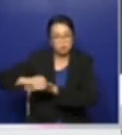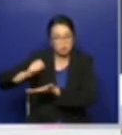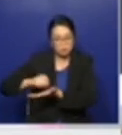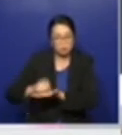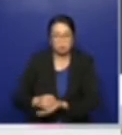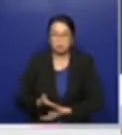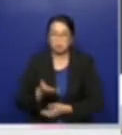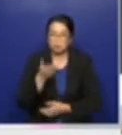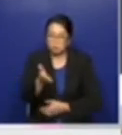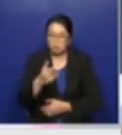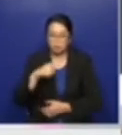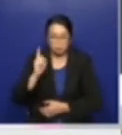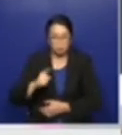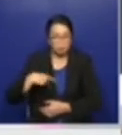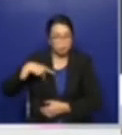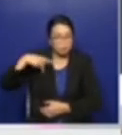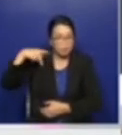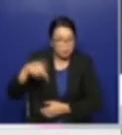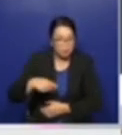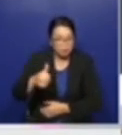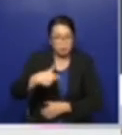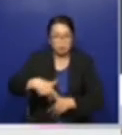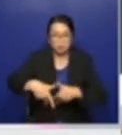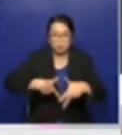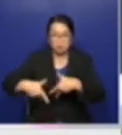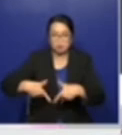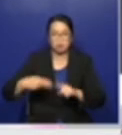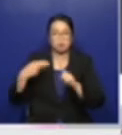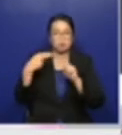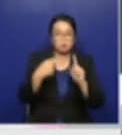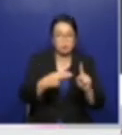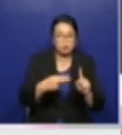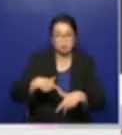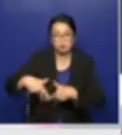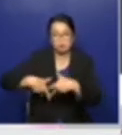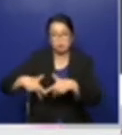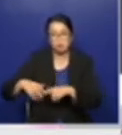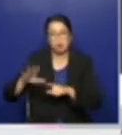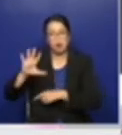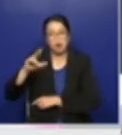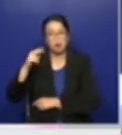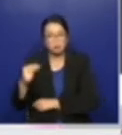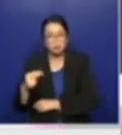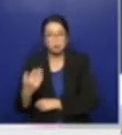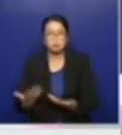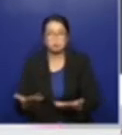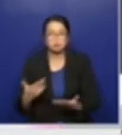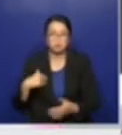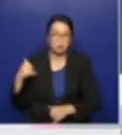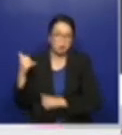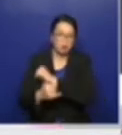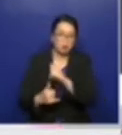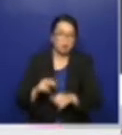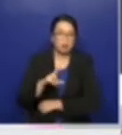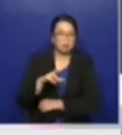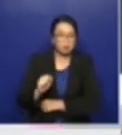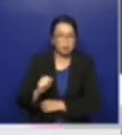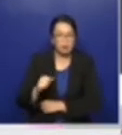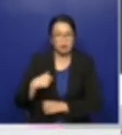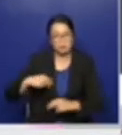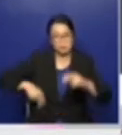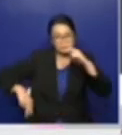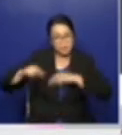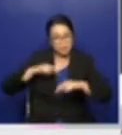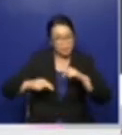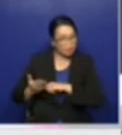ะว่าให้มันพิเศษได้ไหมฮะเมื่อประชาชนมา 10,000 ประชาชนมา 50,000 แล้วพอเข้ามาสภาแล้วให้ได้รับการพิจารณา